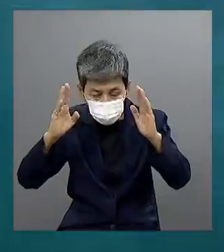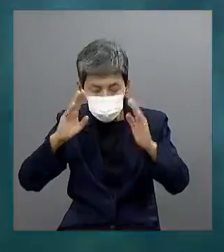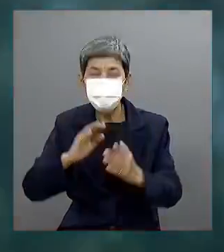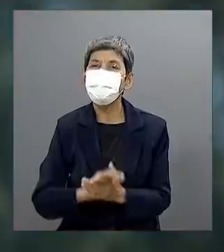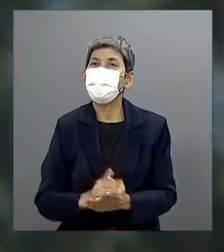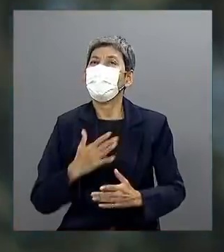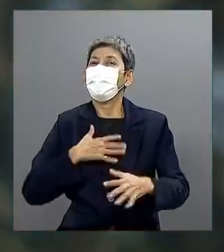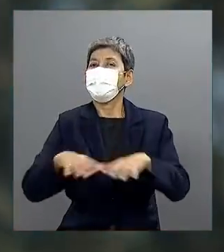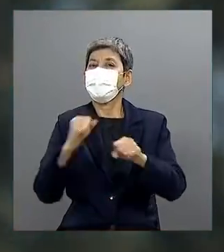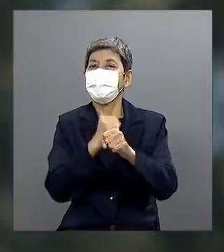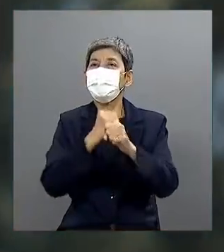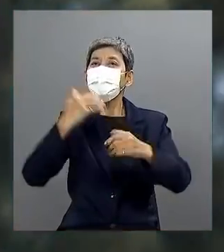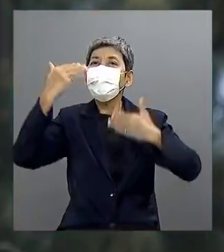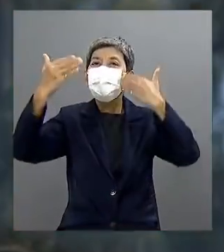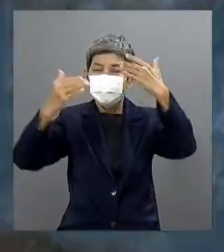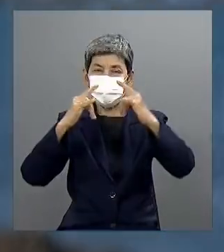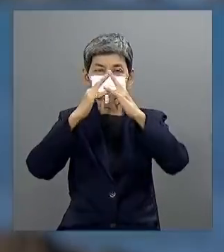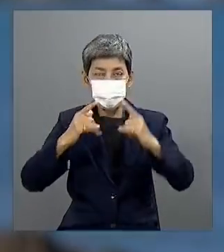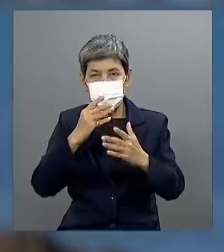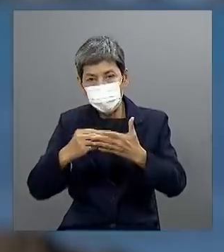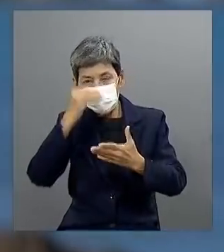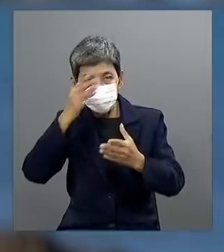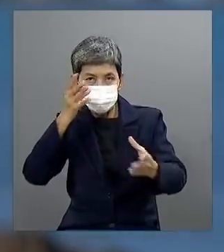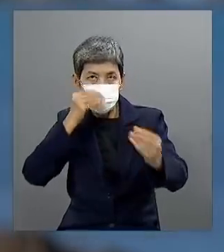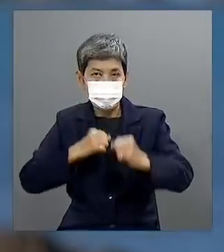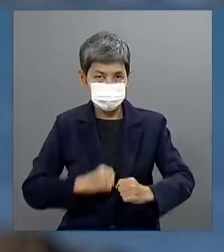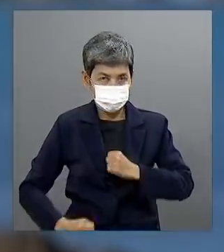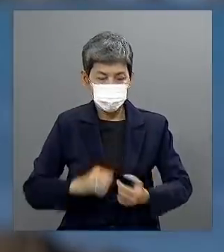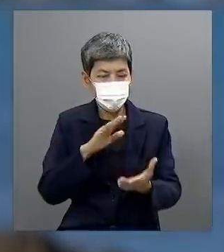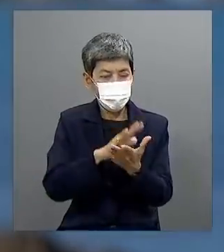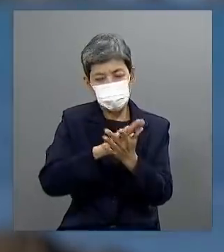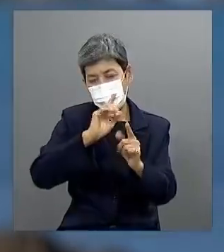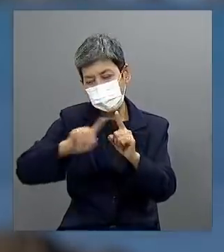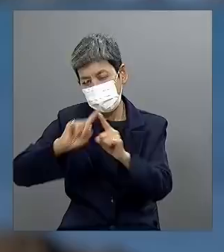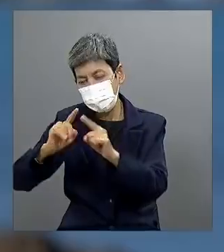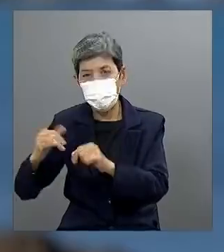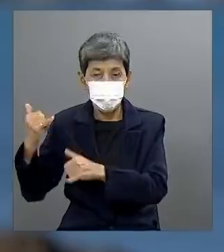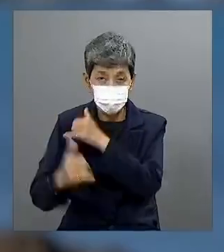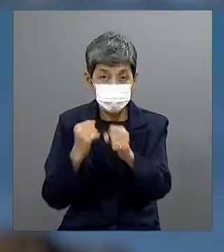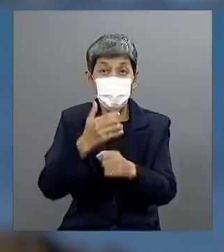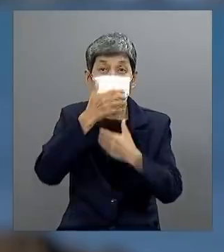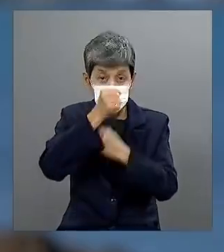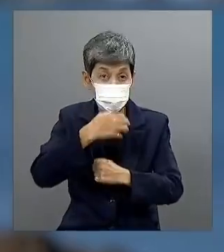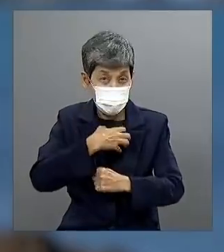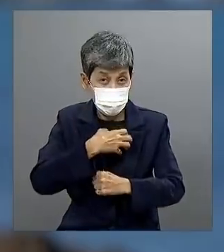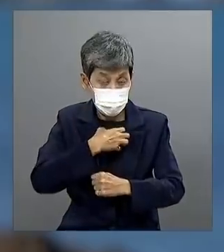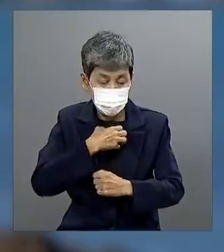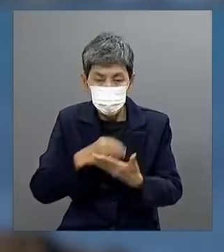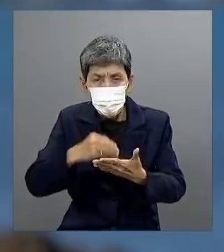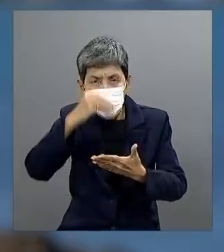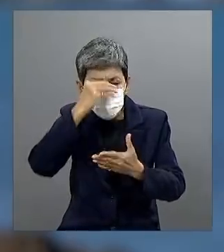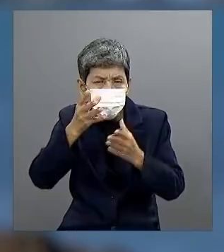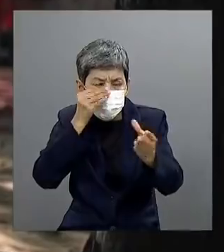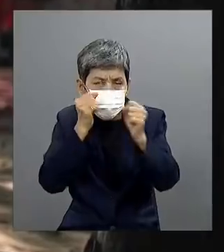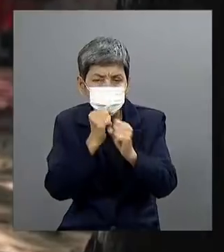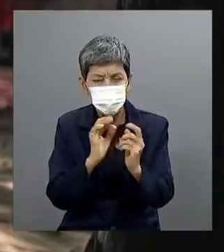จกรรมค่ายเรียนรู้สำหรับเยาวชนคือโรงเรียนต่างๆทั่วประเทศเนี่ยถ้าหากมีความสนใจที่จะศึกษาเรียนรู้เรื่องของการอนุรักษ์ทรัพยาก